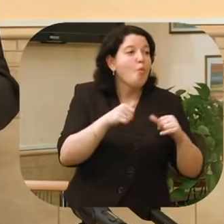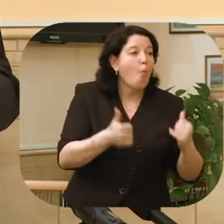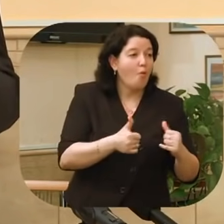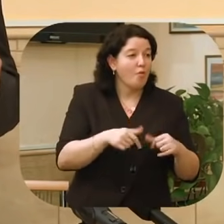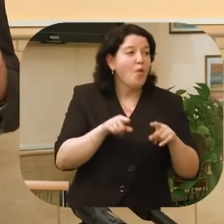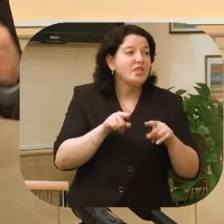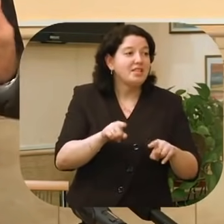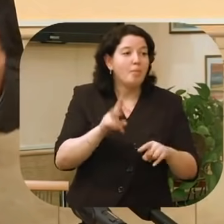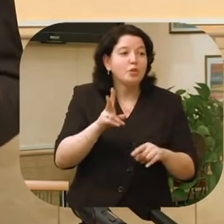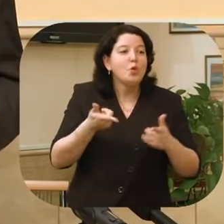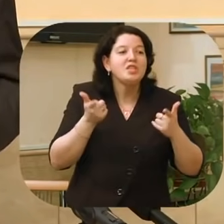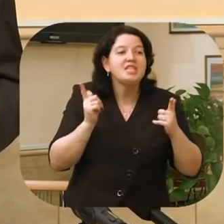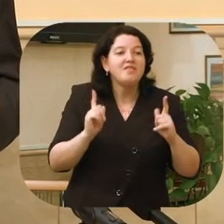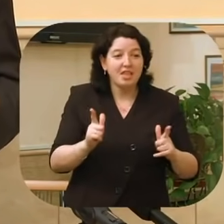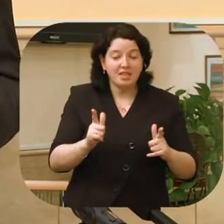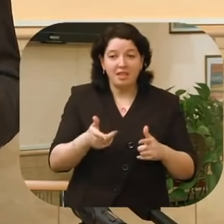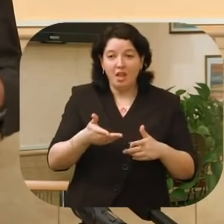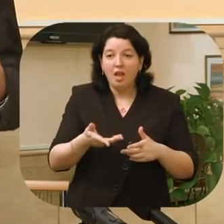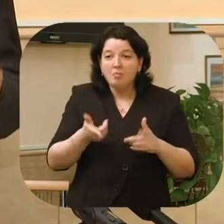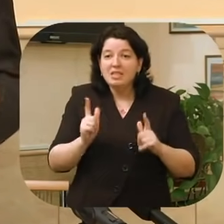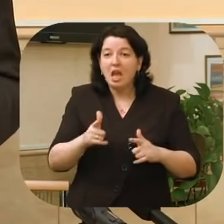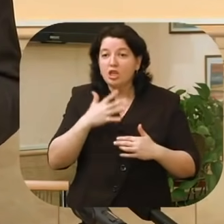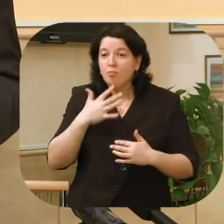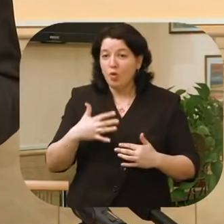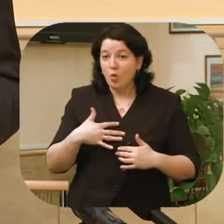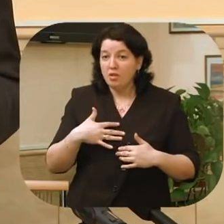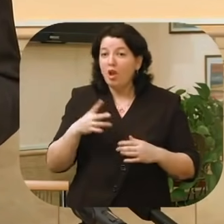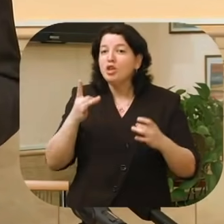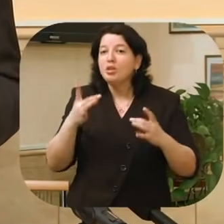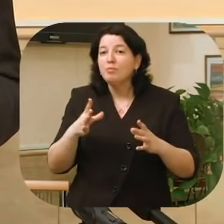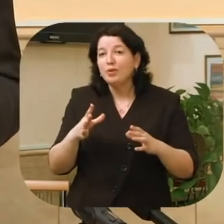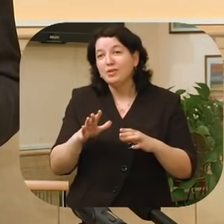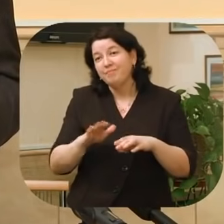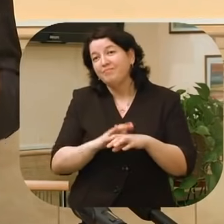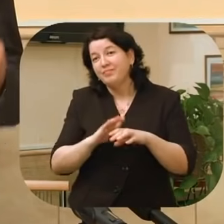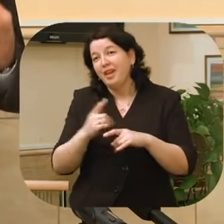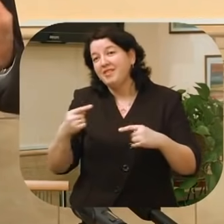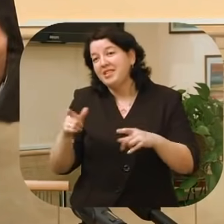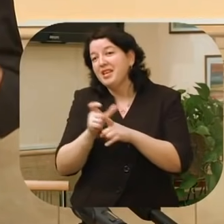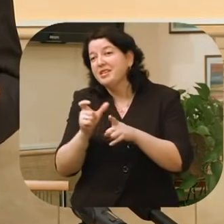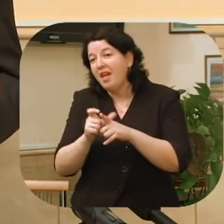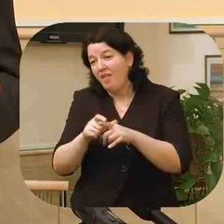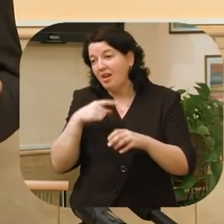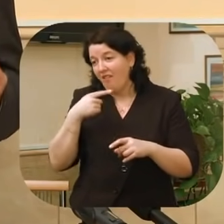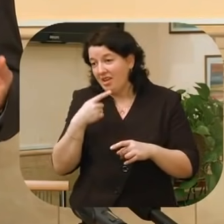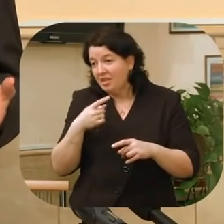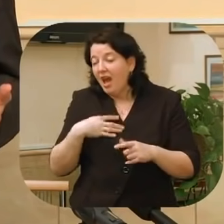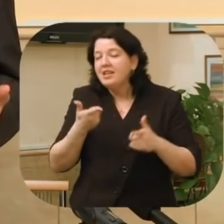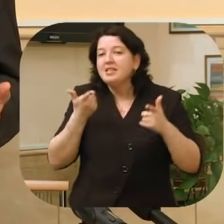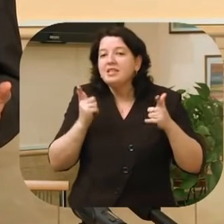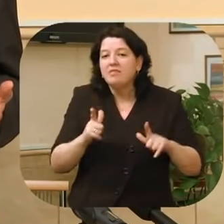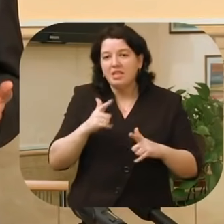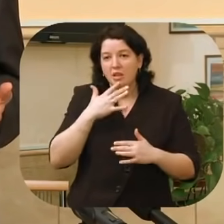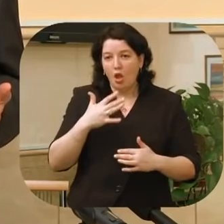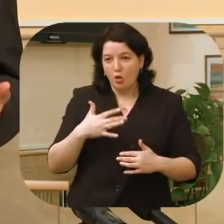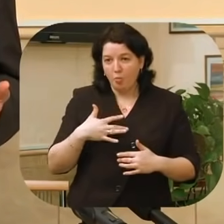тем, кто действительно любит, не любезные слова произносит, а действительно любит.